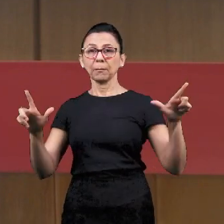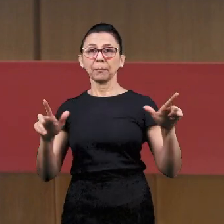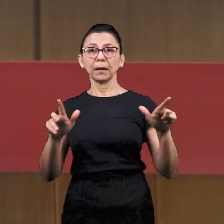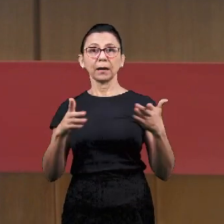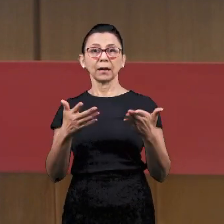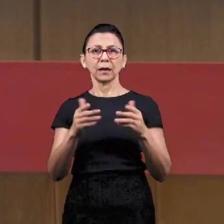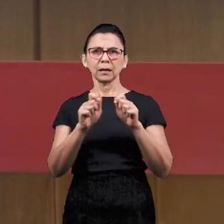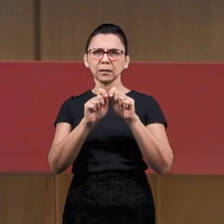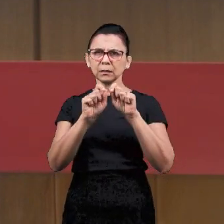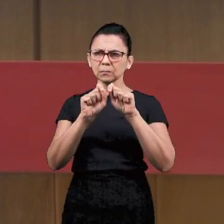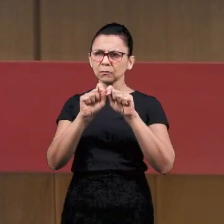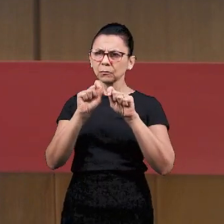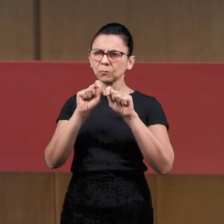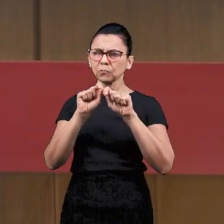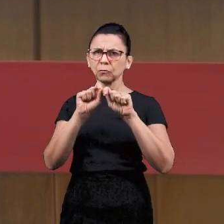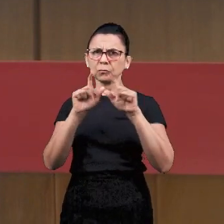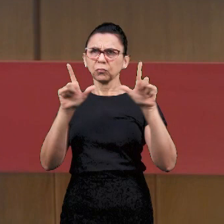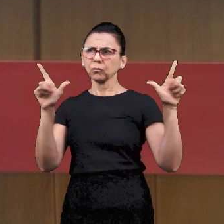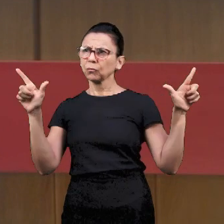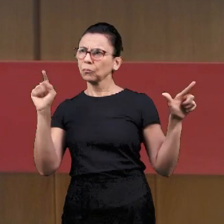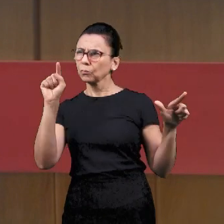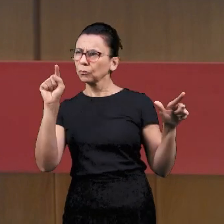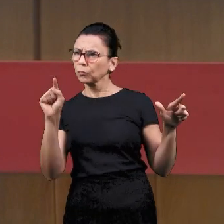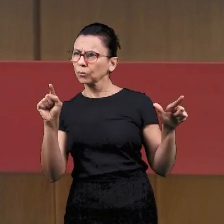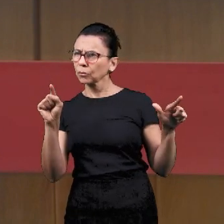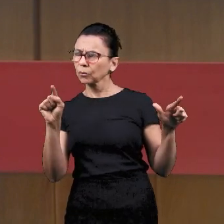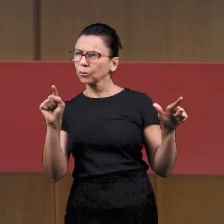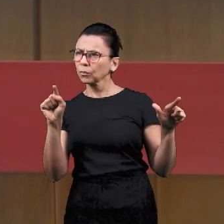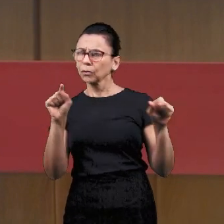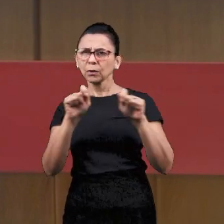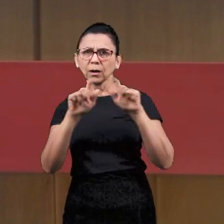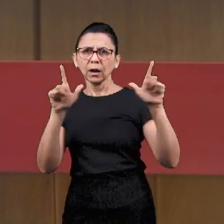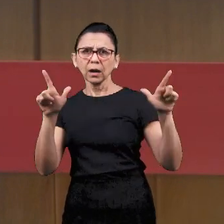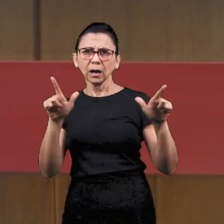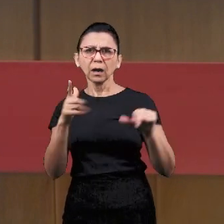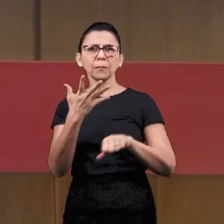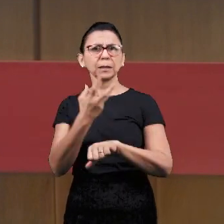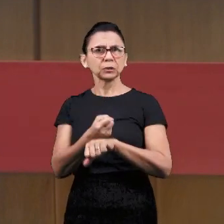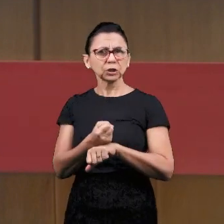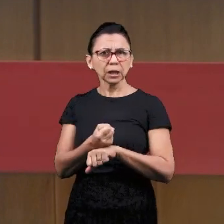première page, vous avez accès au bulletin. Vous pouvez cliquer, accéder,